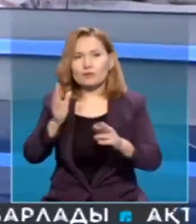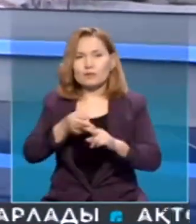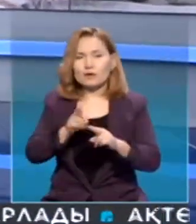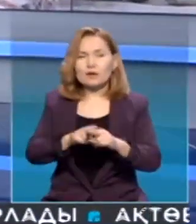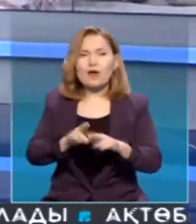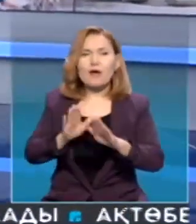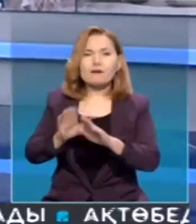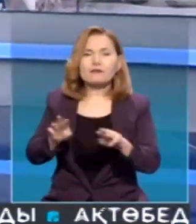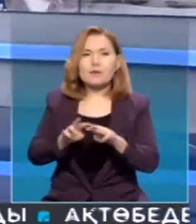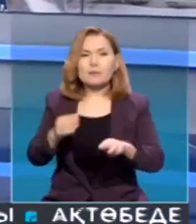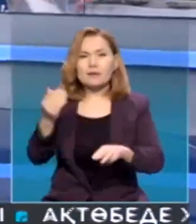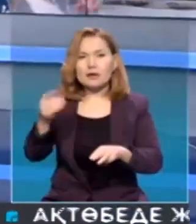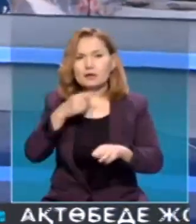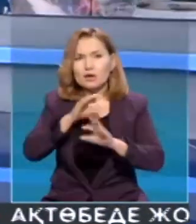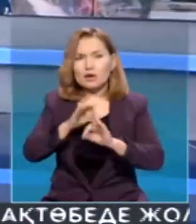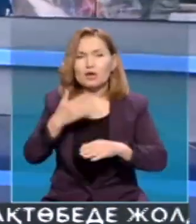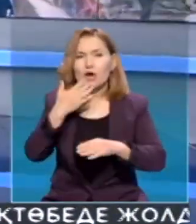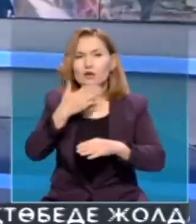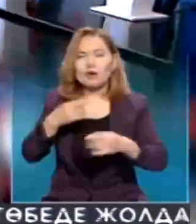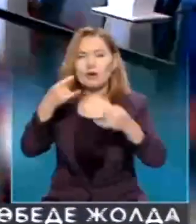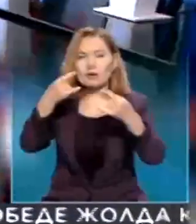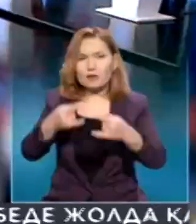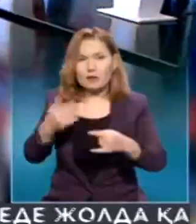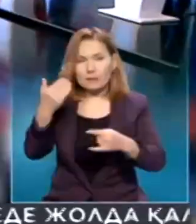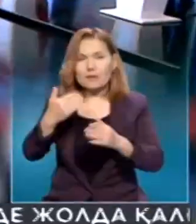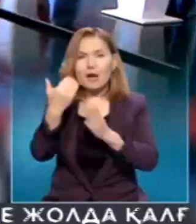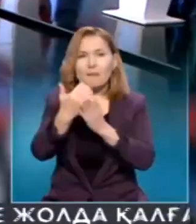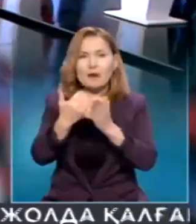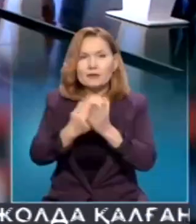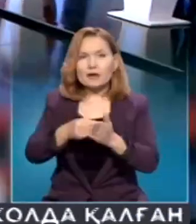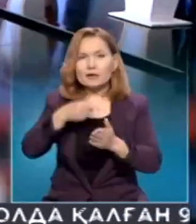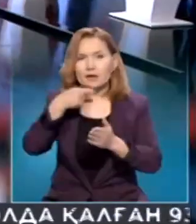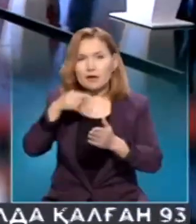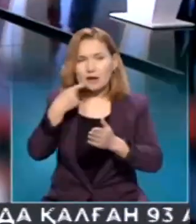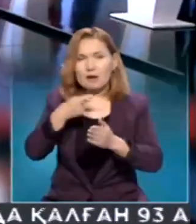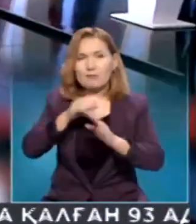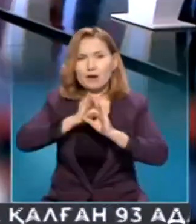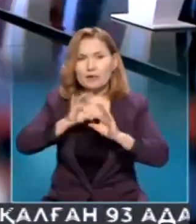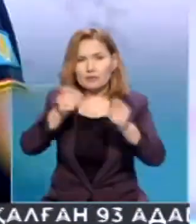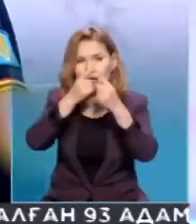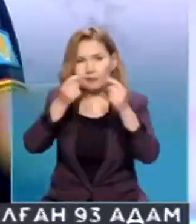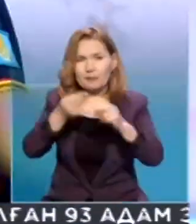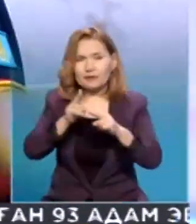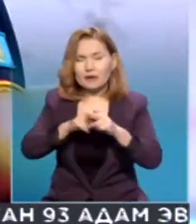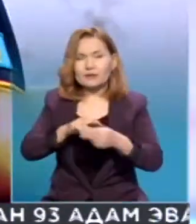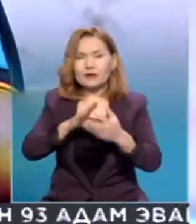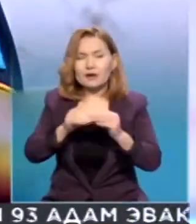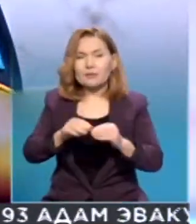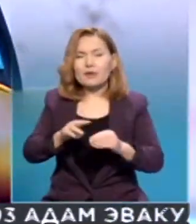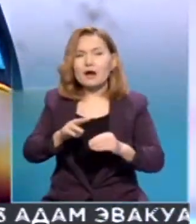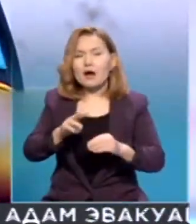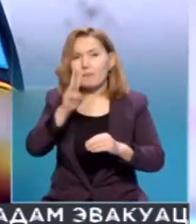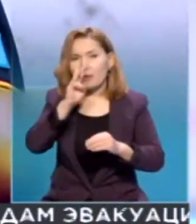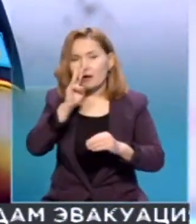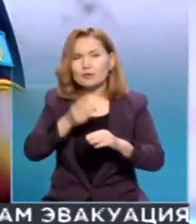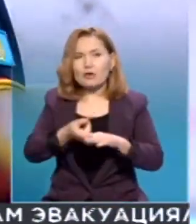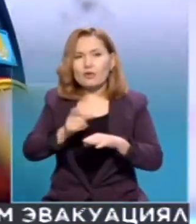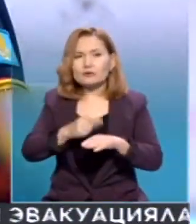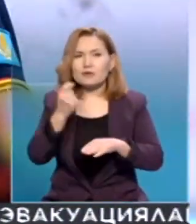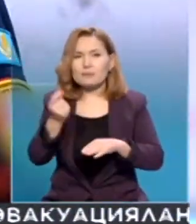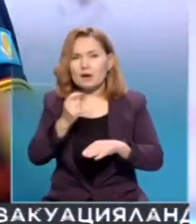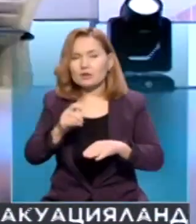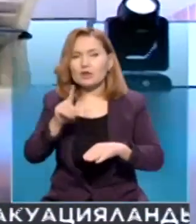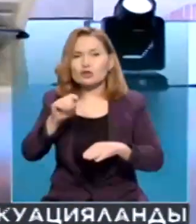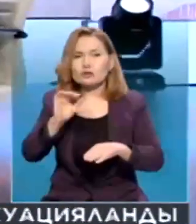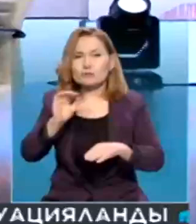вице-министрі Ибрагим Күлшімбаев ұлттық арнаның жедел желі бағдарламасында айтты. Қазір сала қызметкерлері алатын ең аз жалақының мөлшері